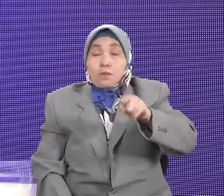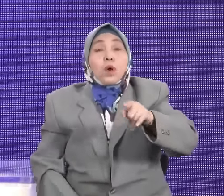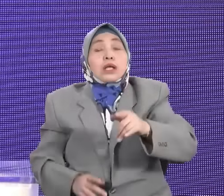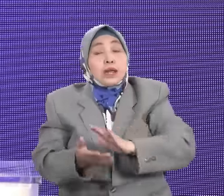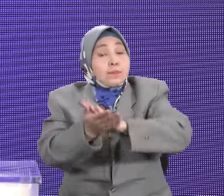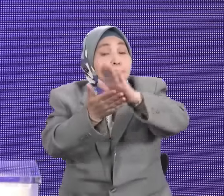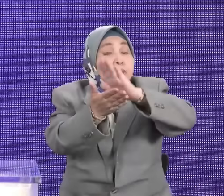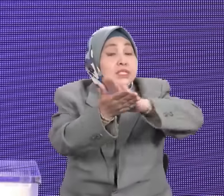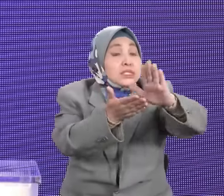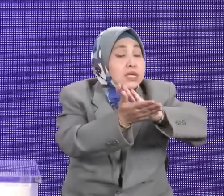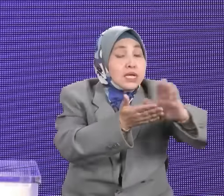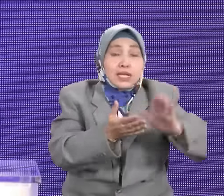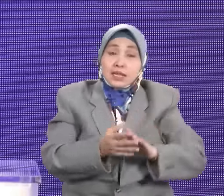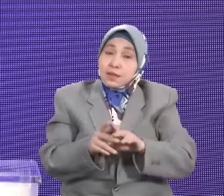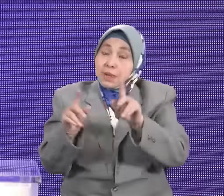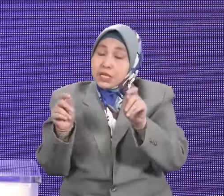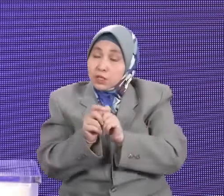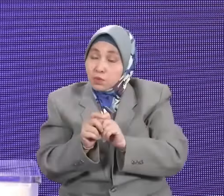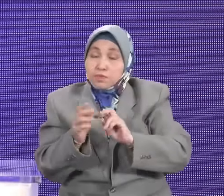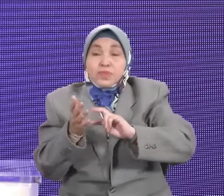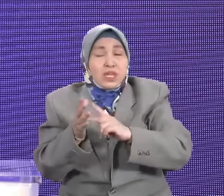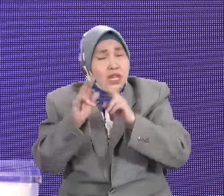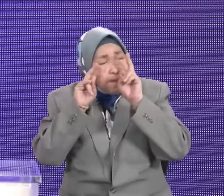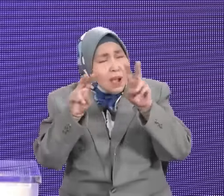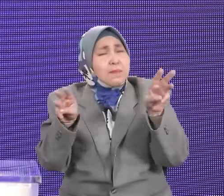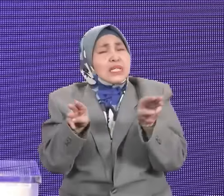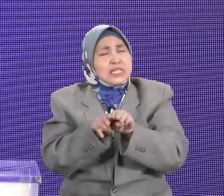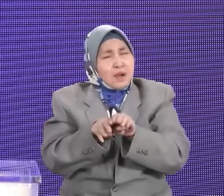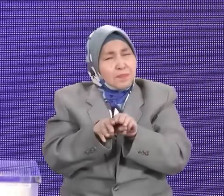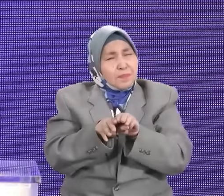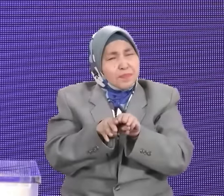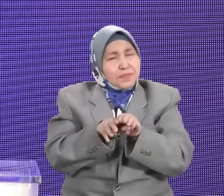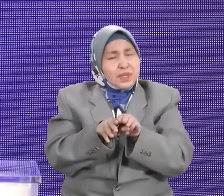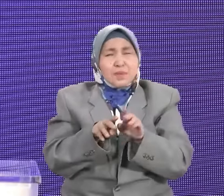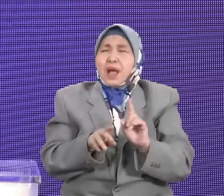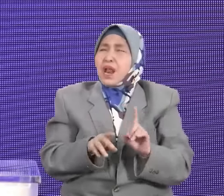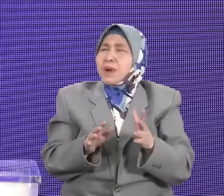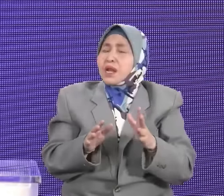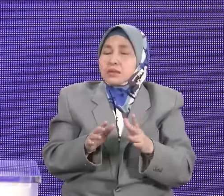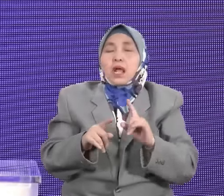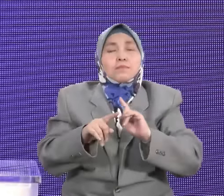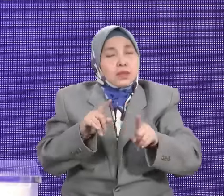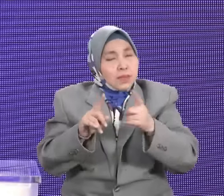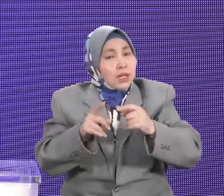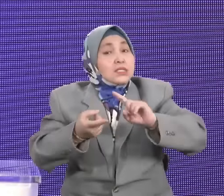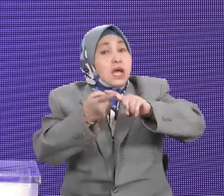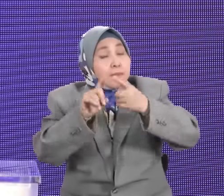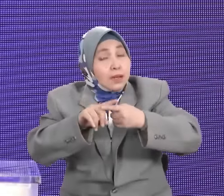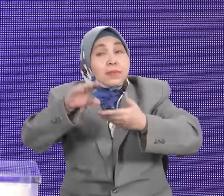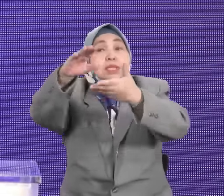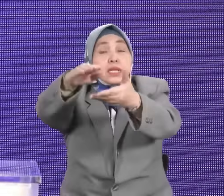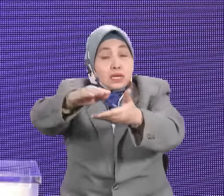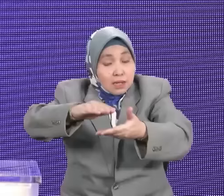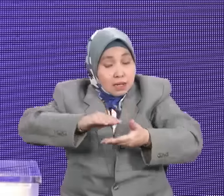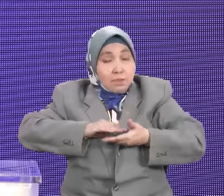membersihkan tempat ini nampak macam tapi bila kita sahabat menerima pegawai ini